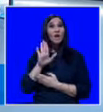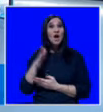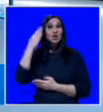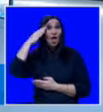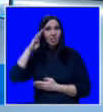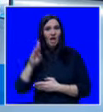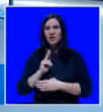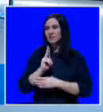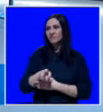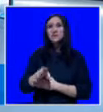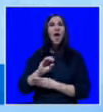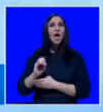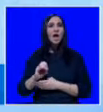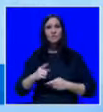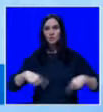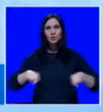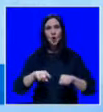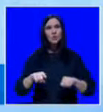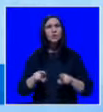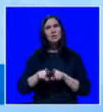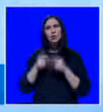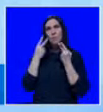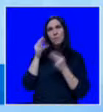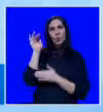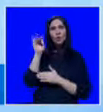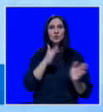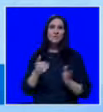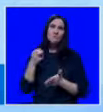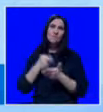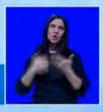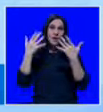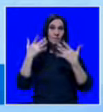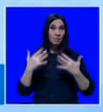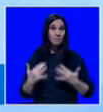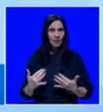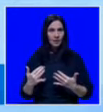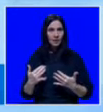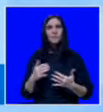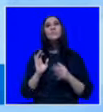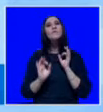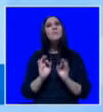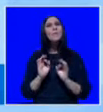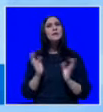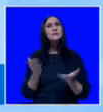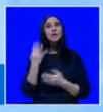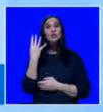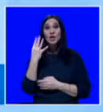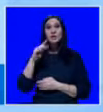вашата дата за влизане в еврозоната като прогноза? То е проста математика. В момента сме